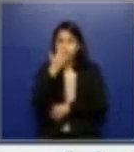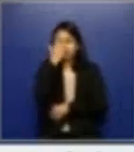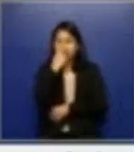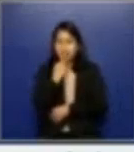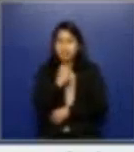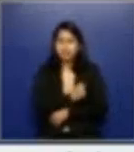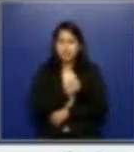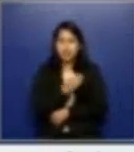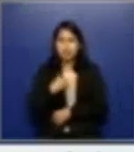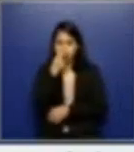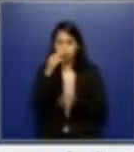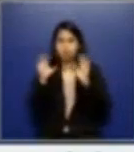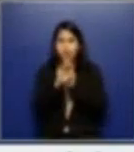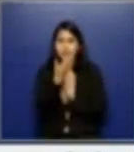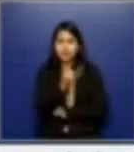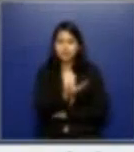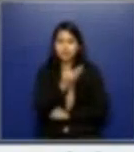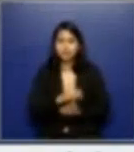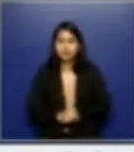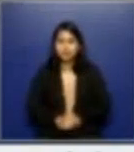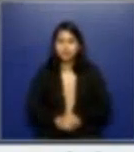เสียใจให้คุณผู้ชมดูภาพช่วงนี้ก่อนค่ะ